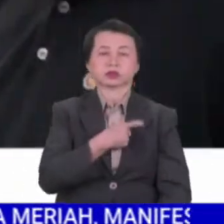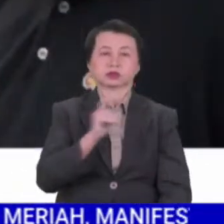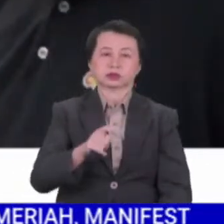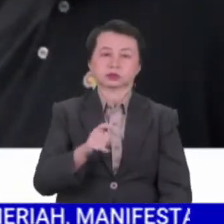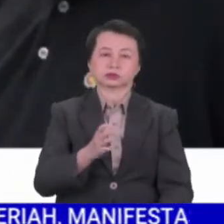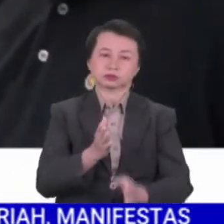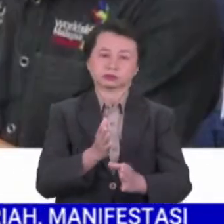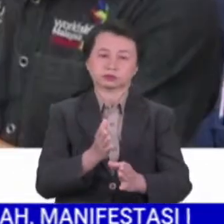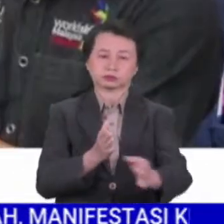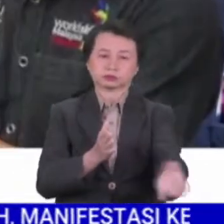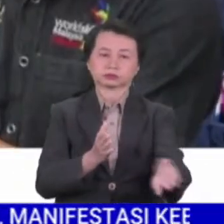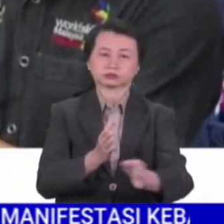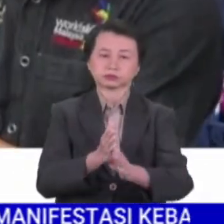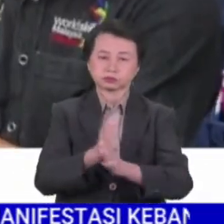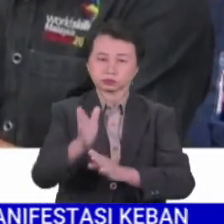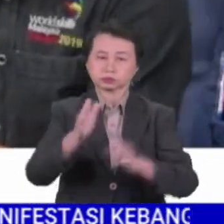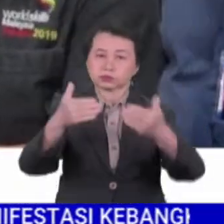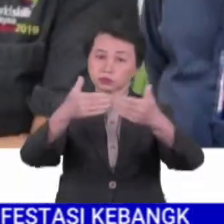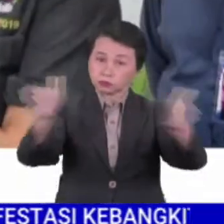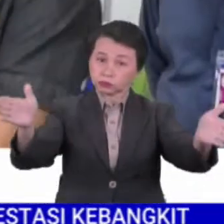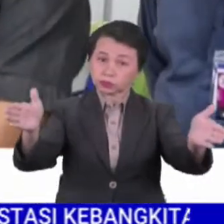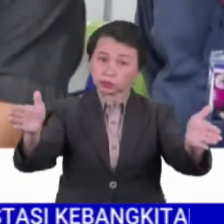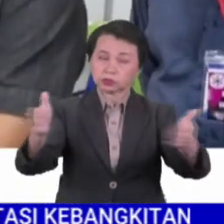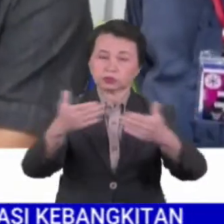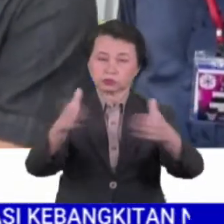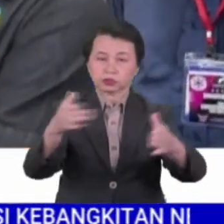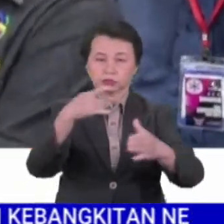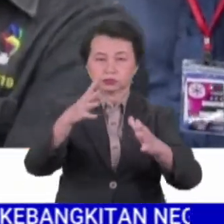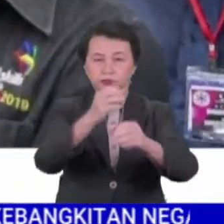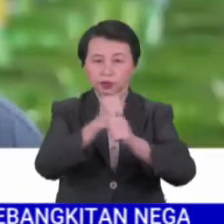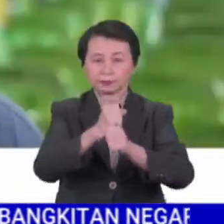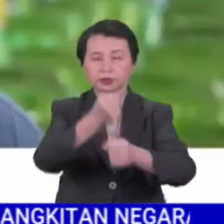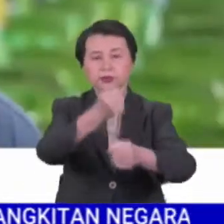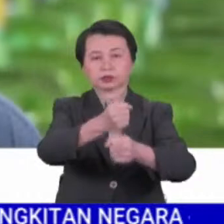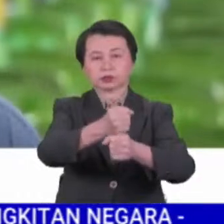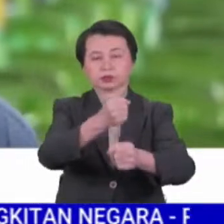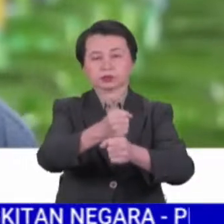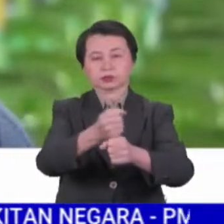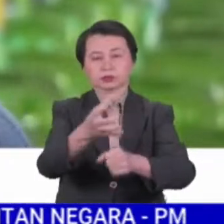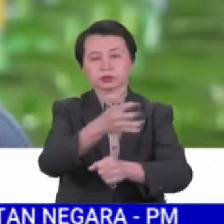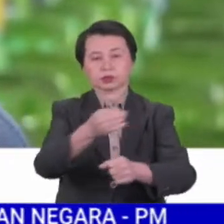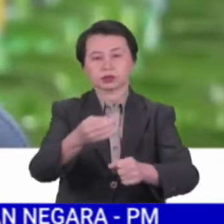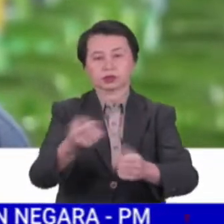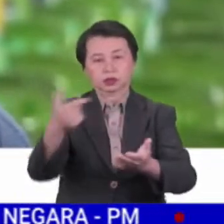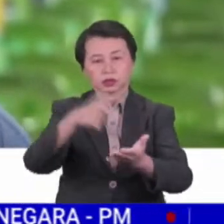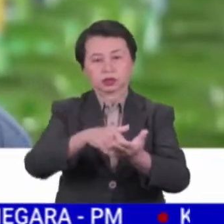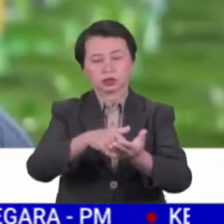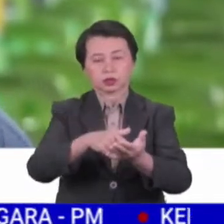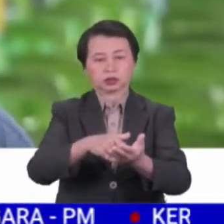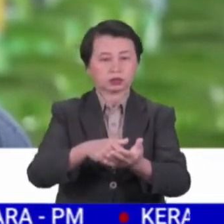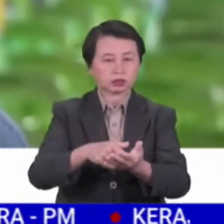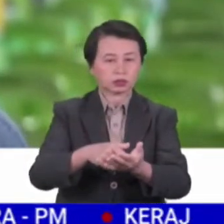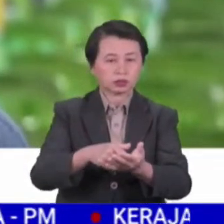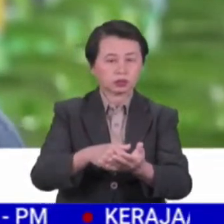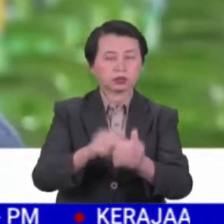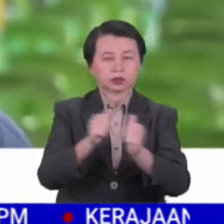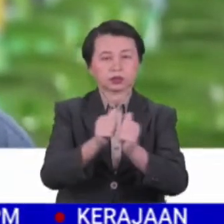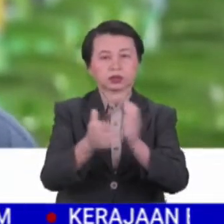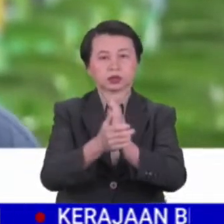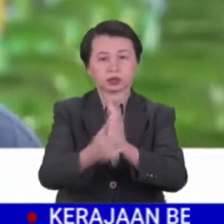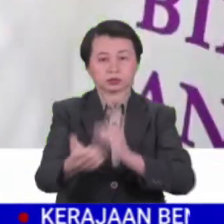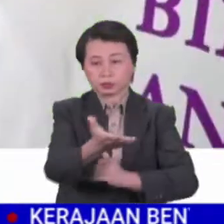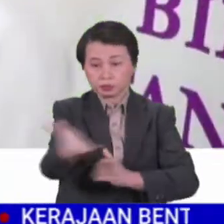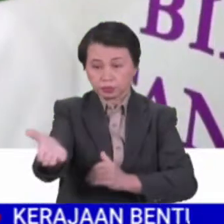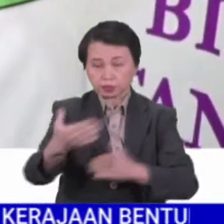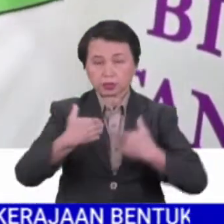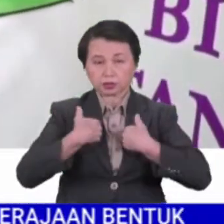bidang yang lebih terbuka dalam mendapatkan pekerjaan dan juga gaji yang setimpal dengan kemahiran yang mereka